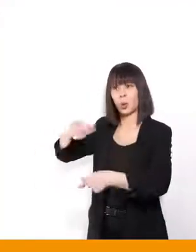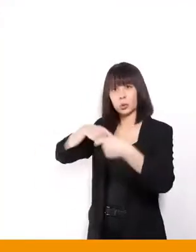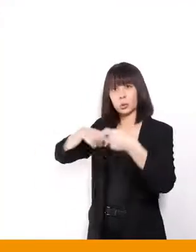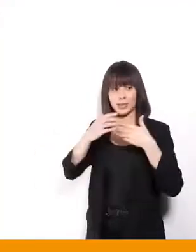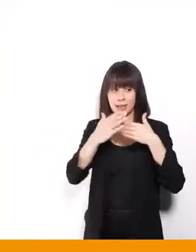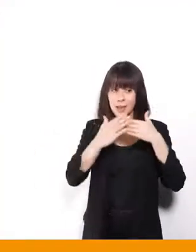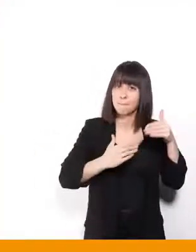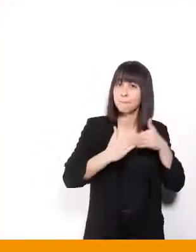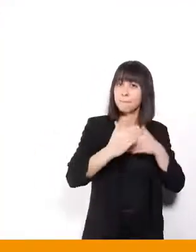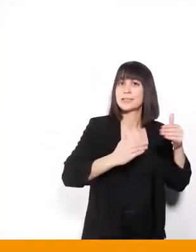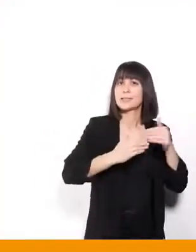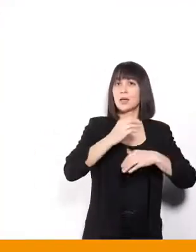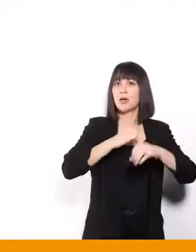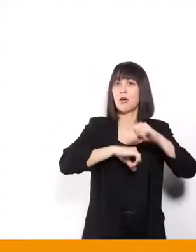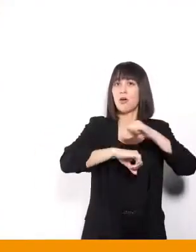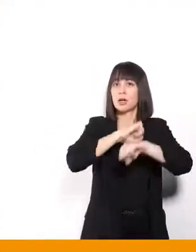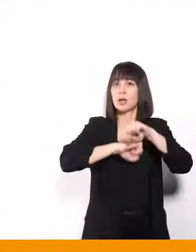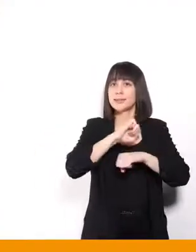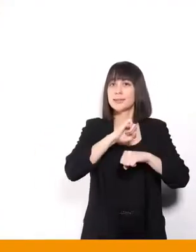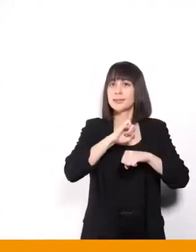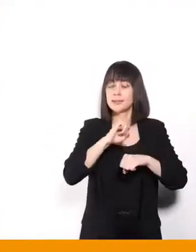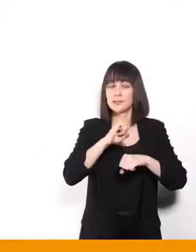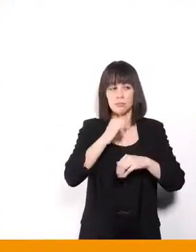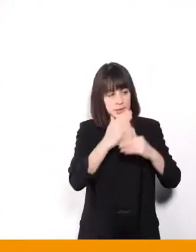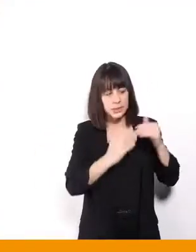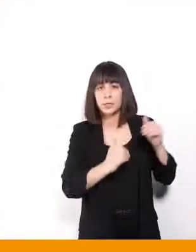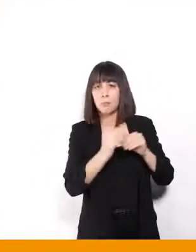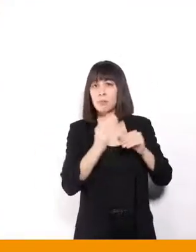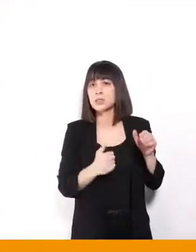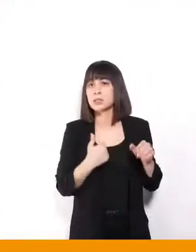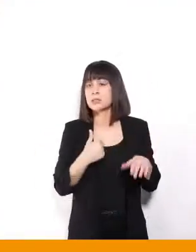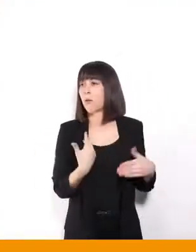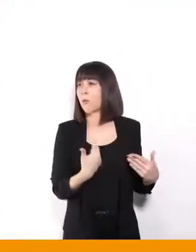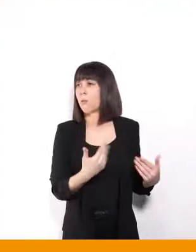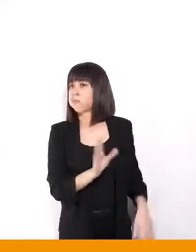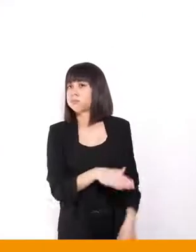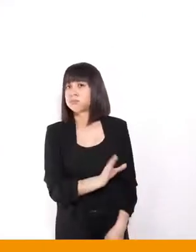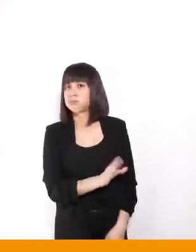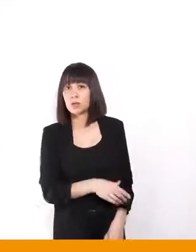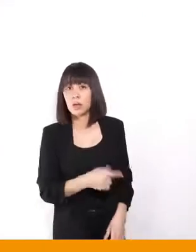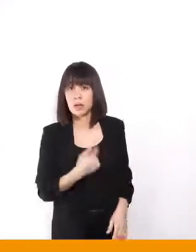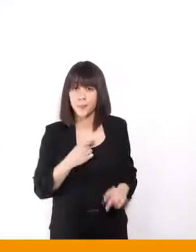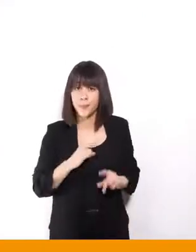des métiers qu'on arrête de maltraiter en considérant que c'est un tel engagement